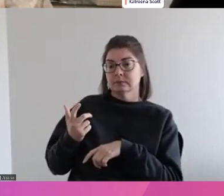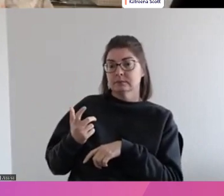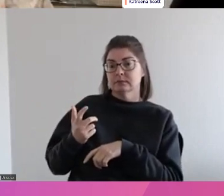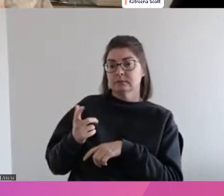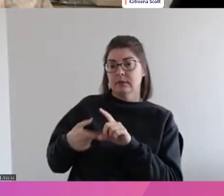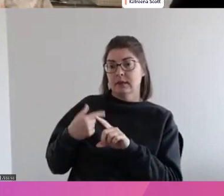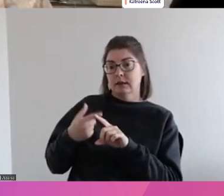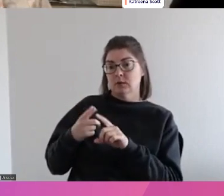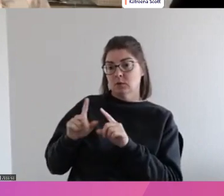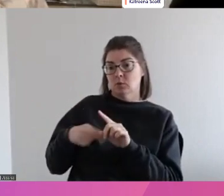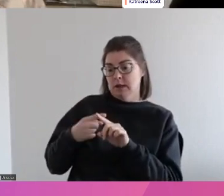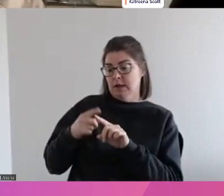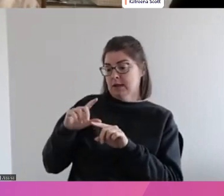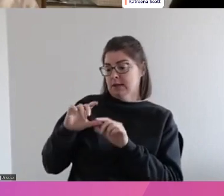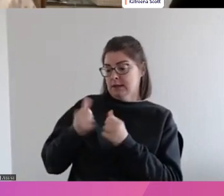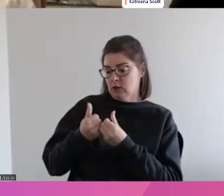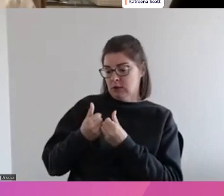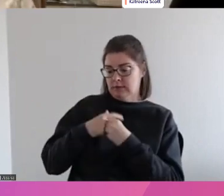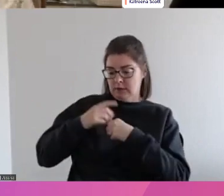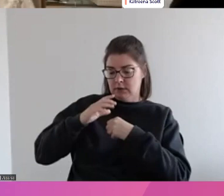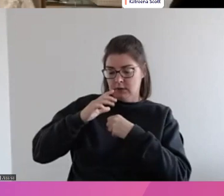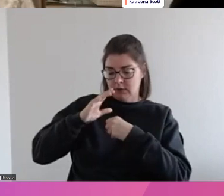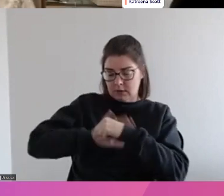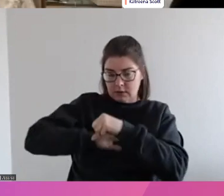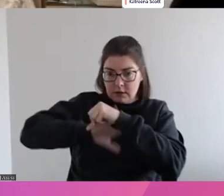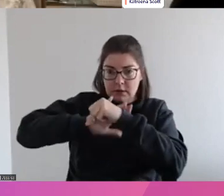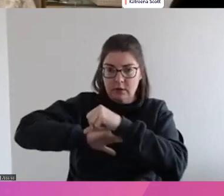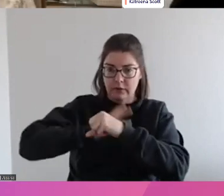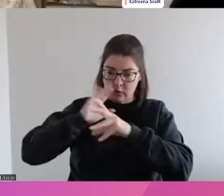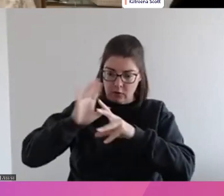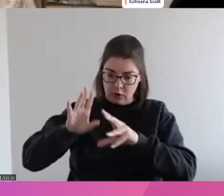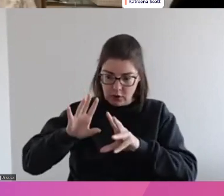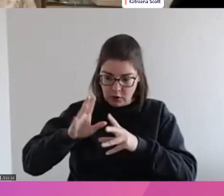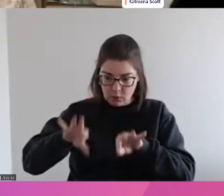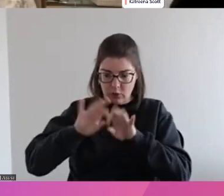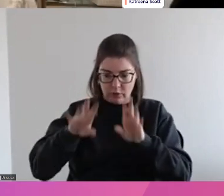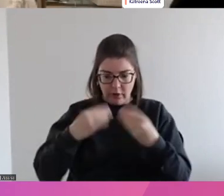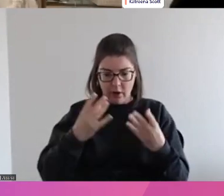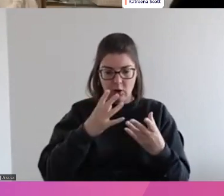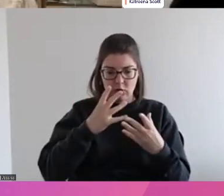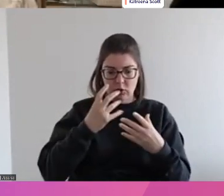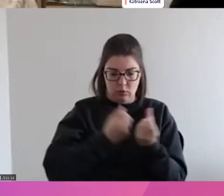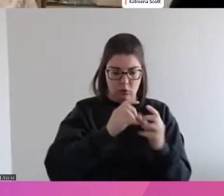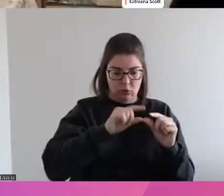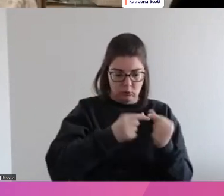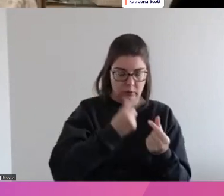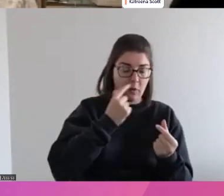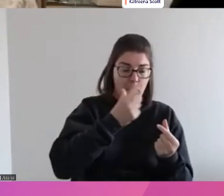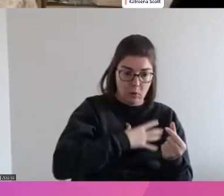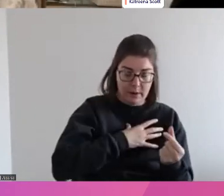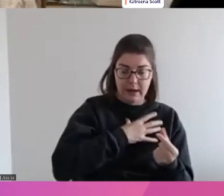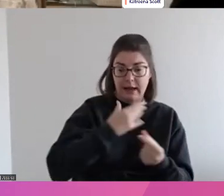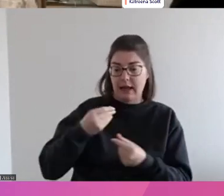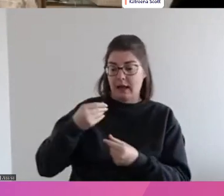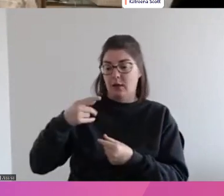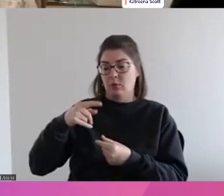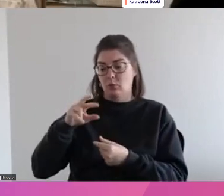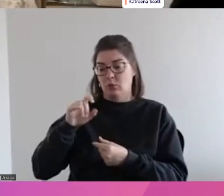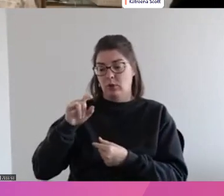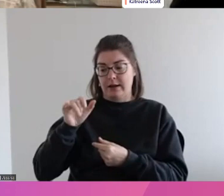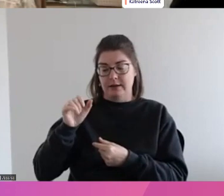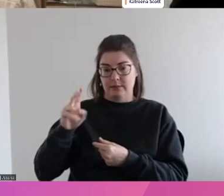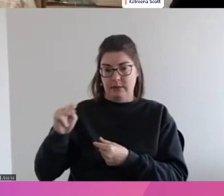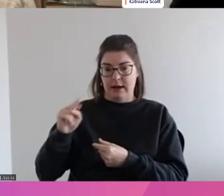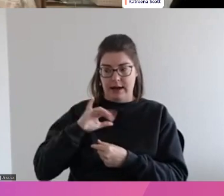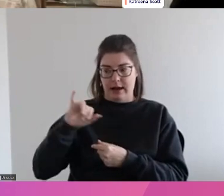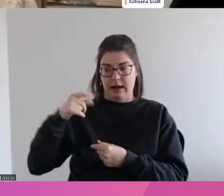où les agences devaient arguer l'importance d'avoir des groupes de soutien